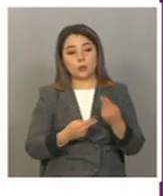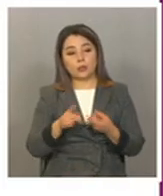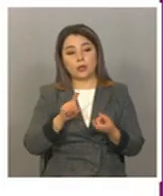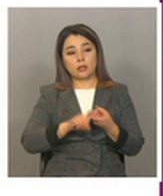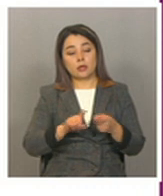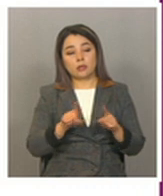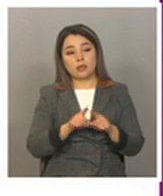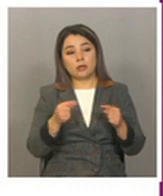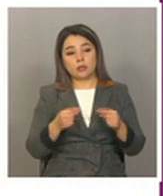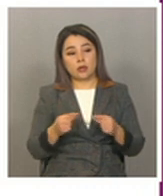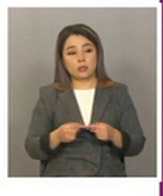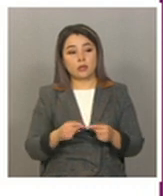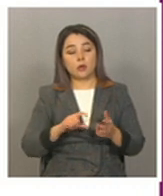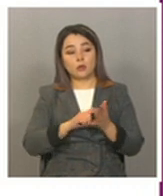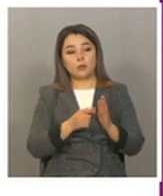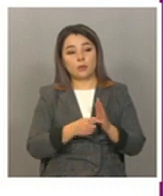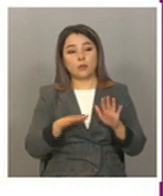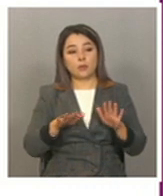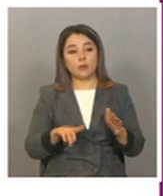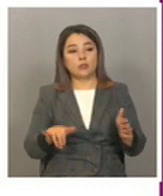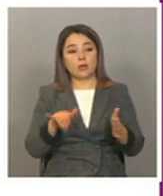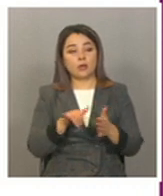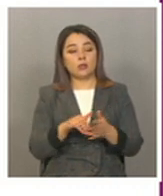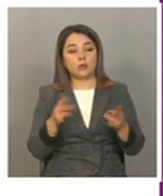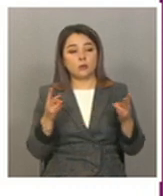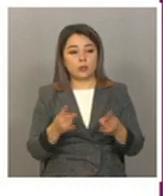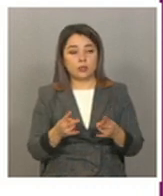келетін ұяшыққа орналастырыңыздар.